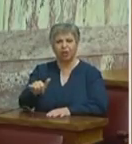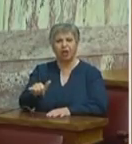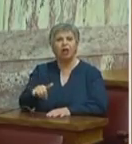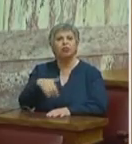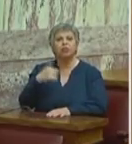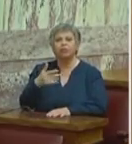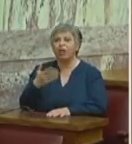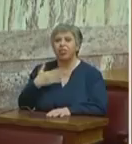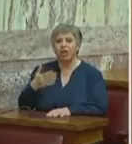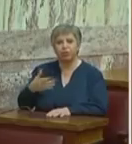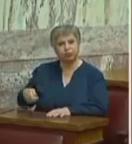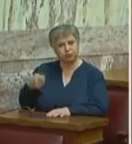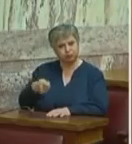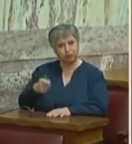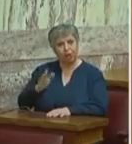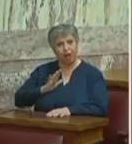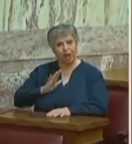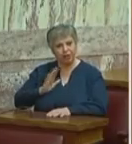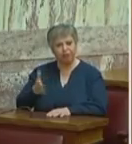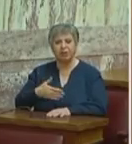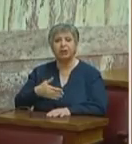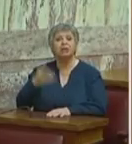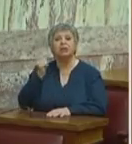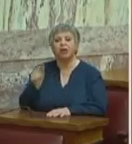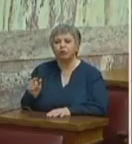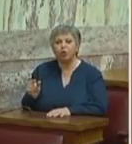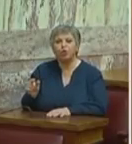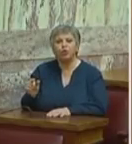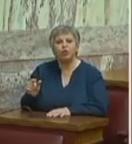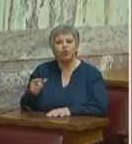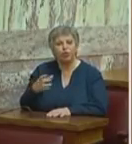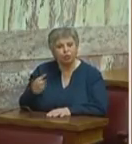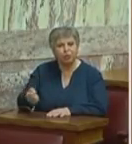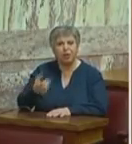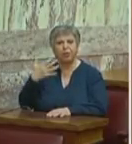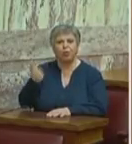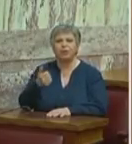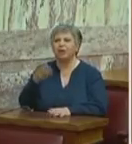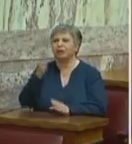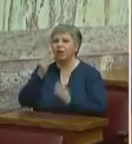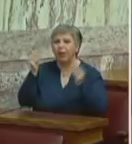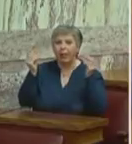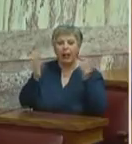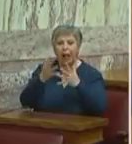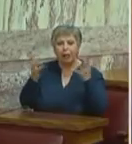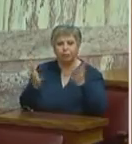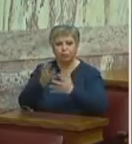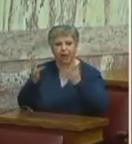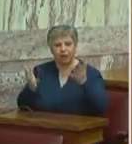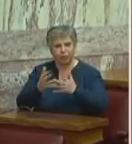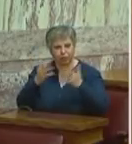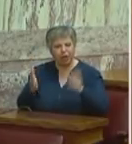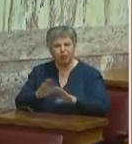τα ξεχασμένα στικάκια και τα δάνεια μπαλόνια, τώρα βεβαίως δική τους και η